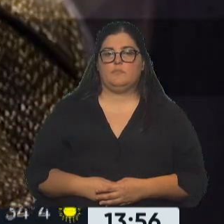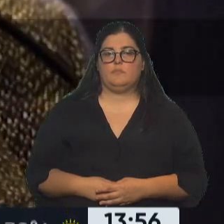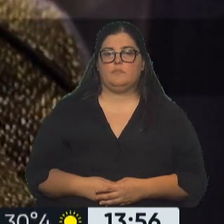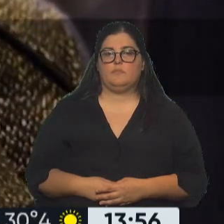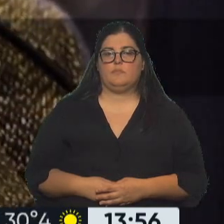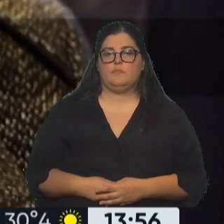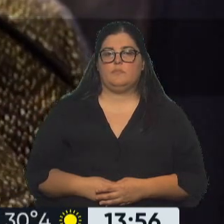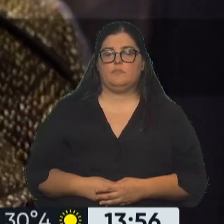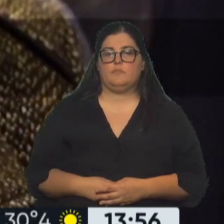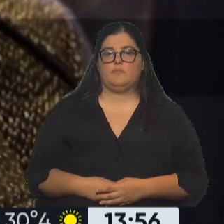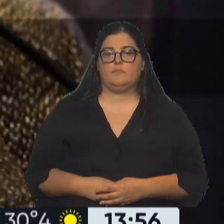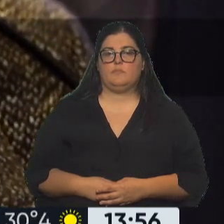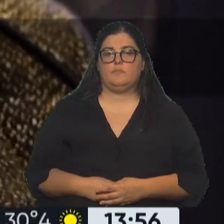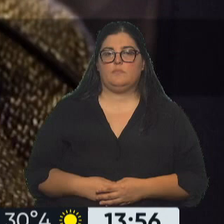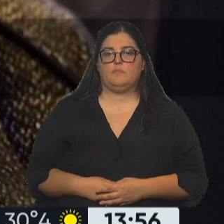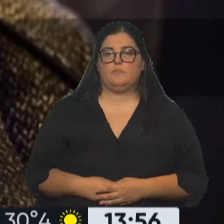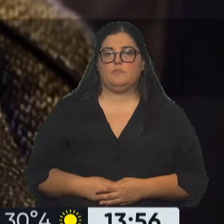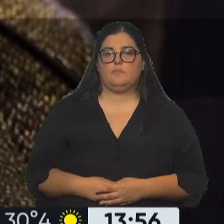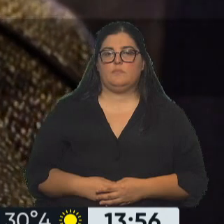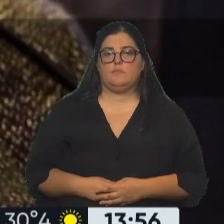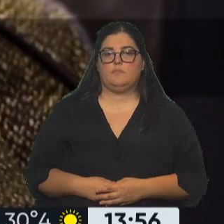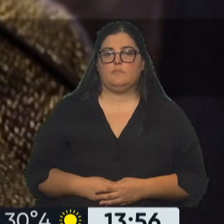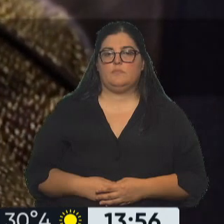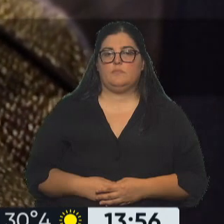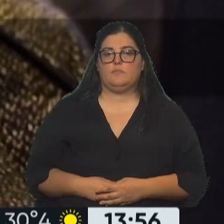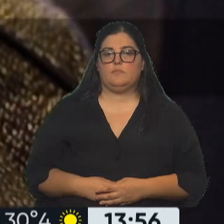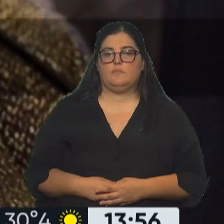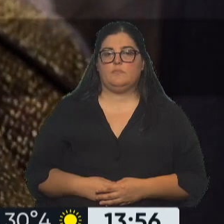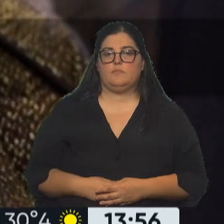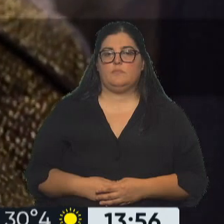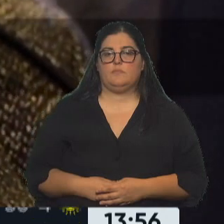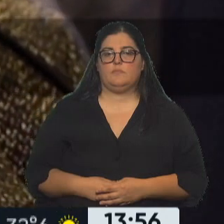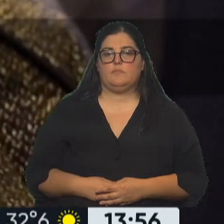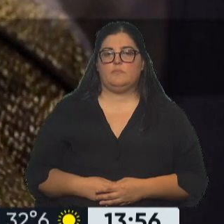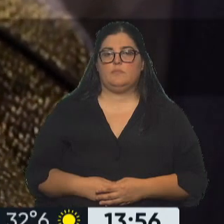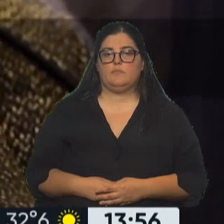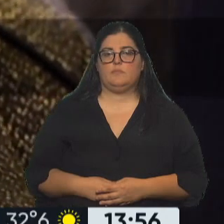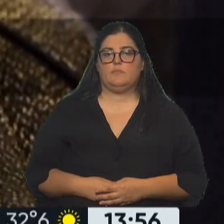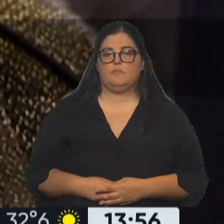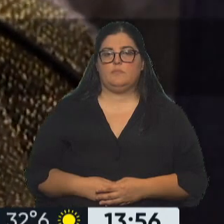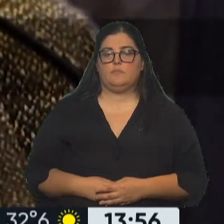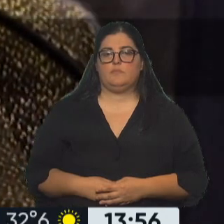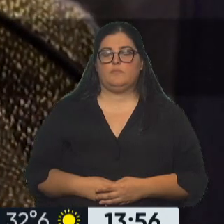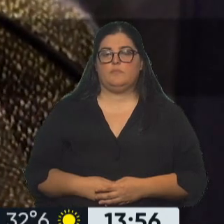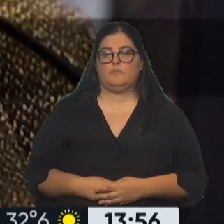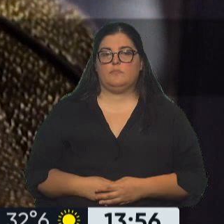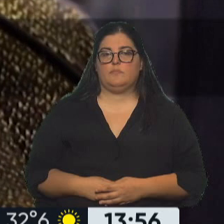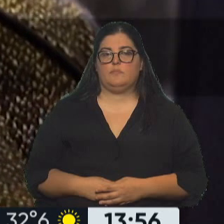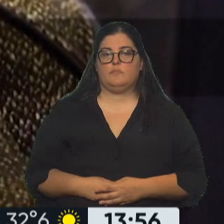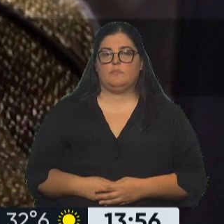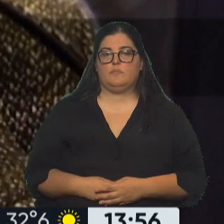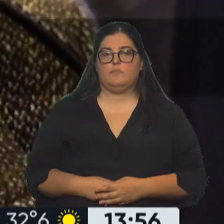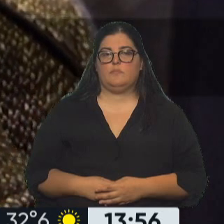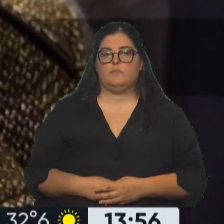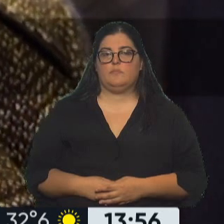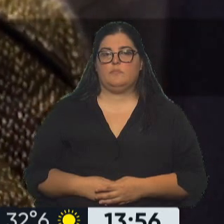j'ai commencé à 18 ans. Je suis fatiguée, j'aimerais bien profiter un petit peu aussi de mes enfants, d'avoir un peu de temps de vivre. J'ai jamais arrêté, donc je vois pas